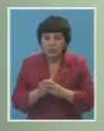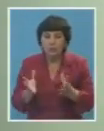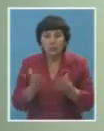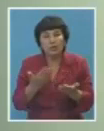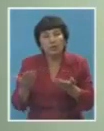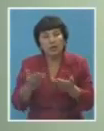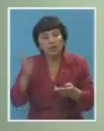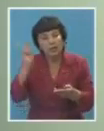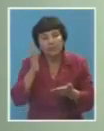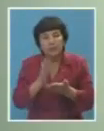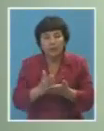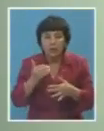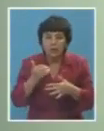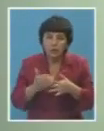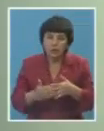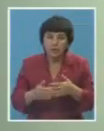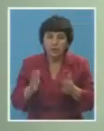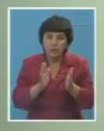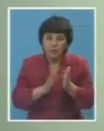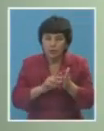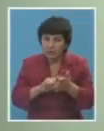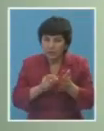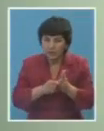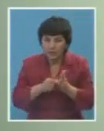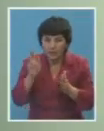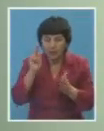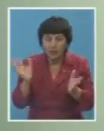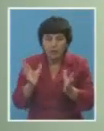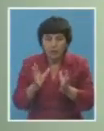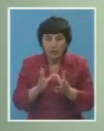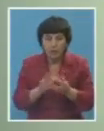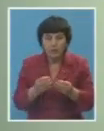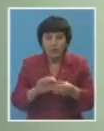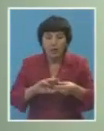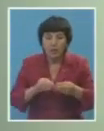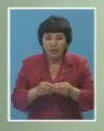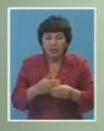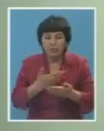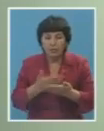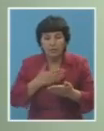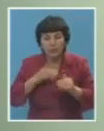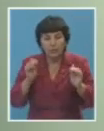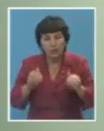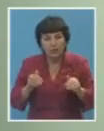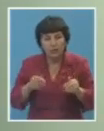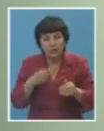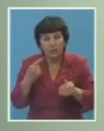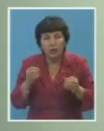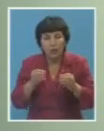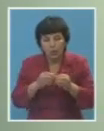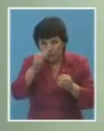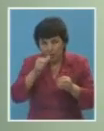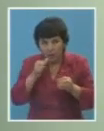қандай білімдері бар, орта білім бе, тоғыз білім, тоғыз класстық ба, соны біз анықтаймыз. Сосын біздің колледжде тек қана 10 айлық